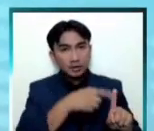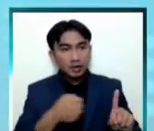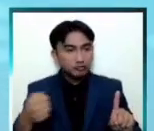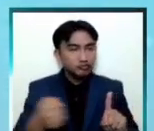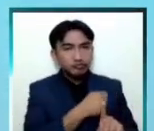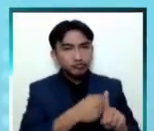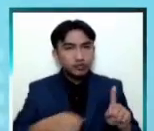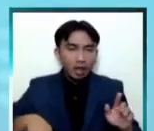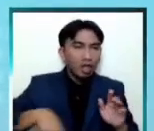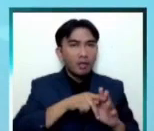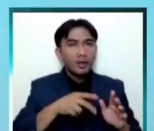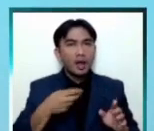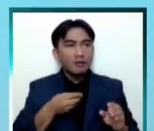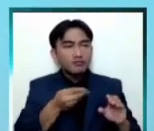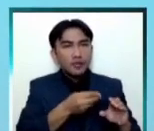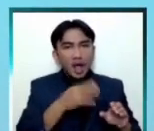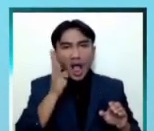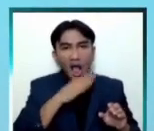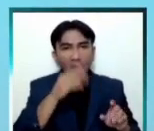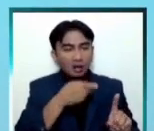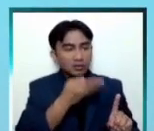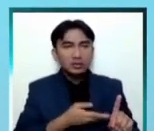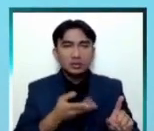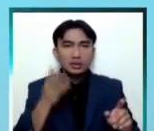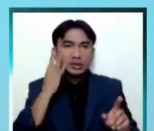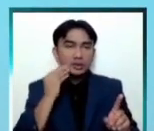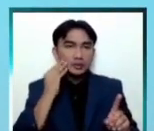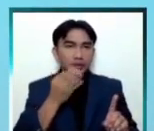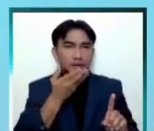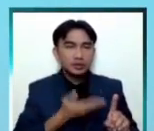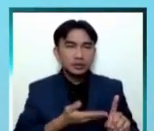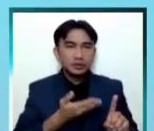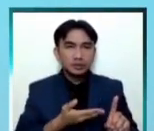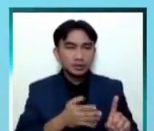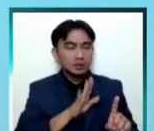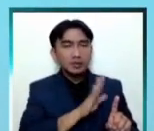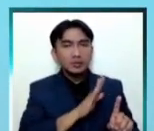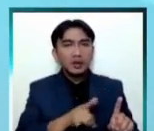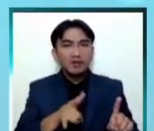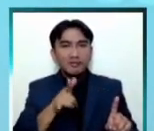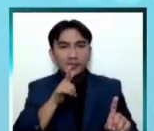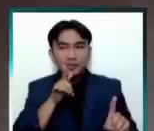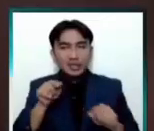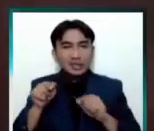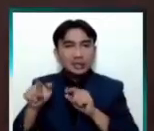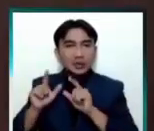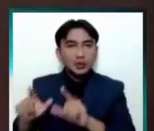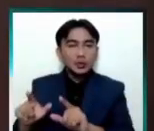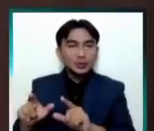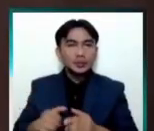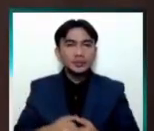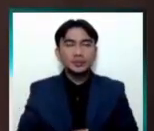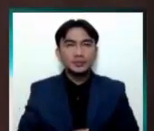Ganito umano ang sinapit ng isang 4 taong gulang na bata sa kinakasama ng kanyang ama sa Bamban, Tarlac.